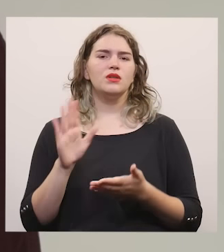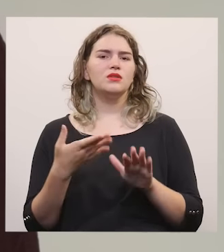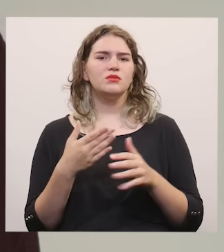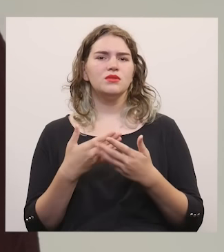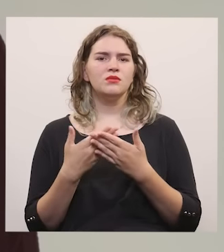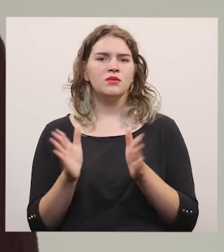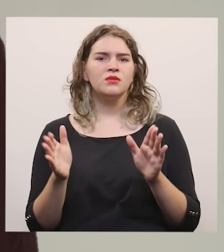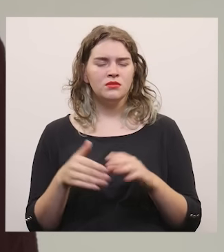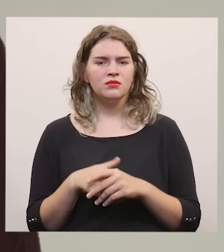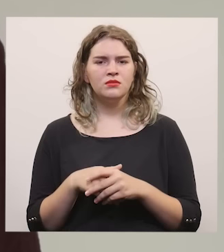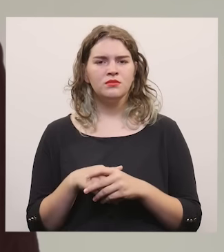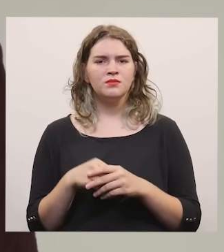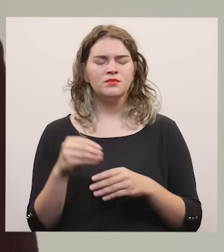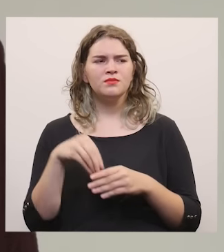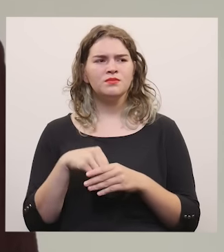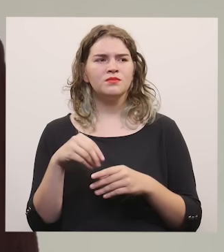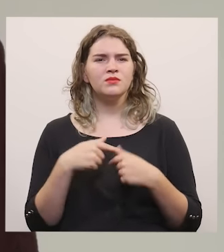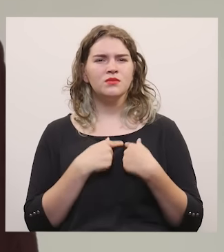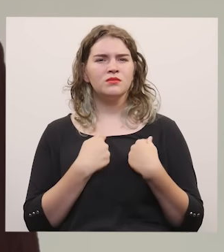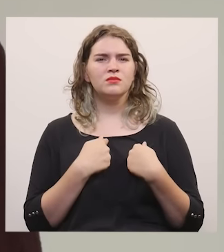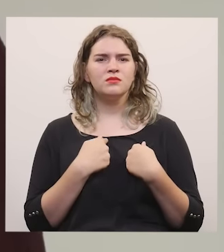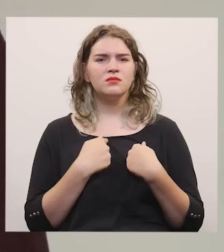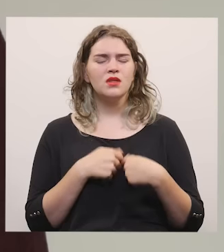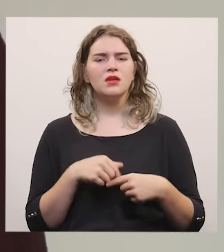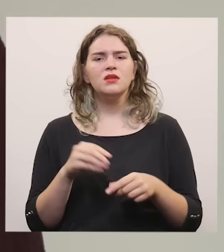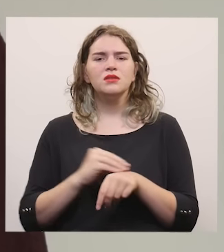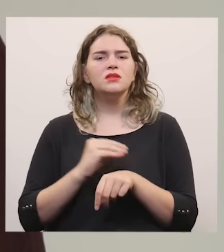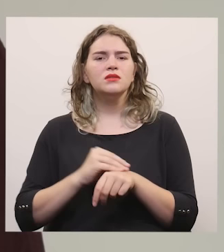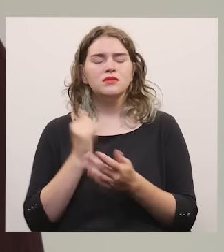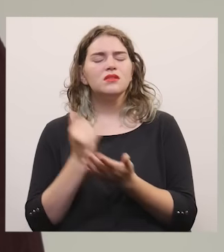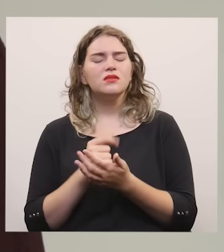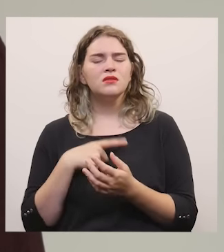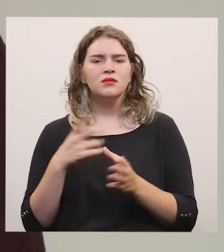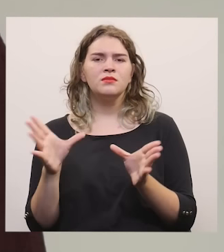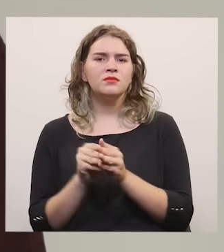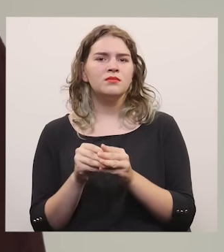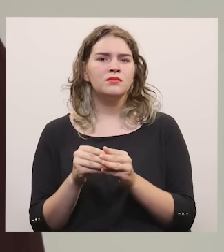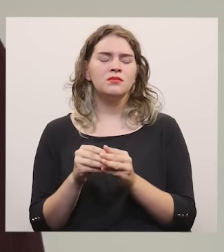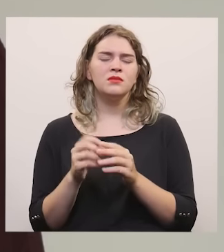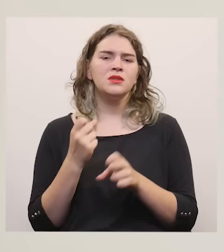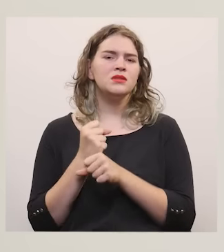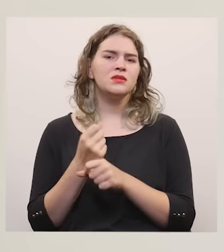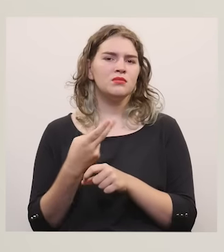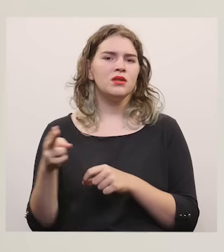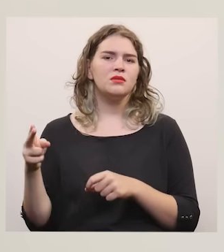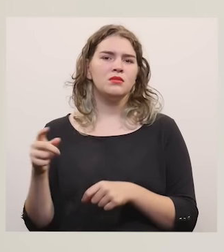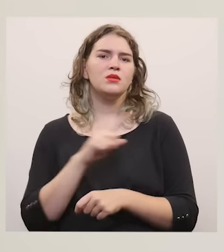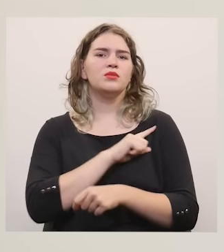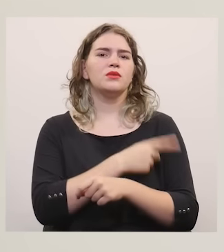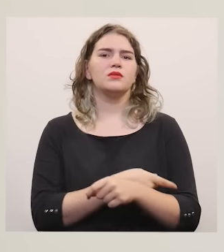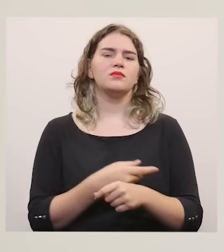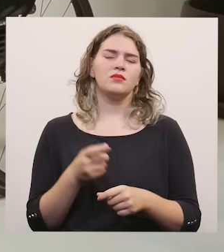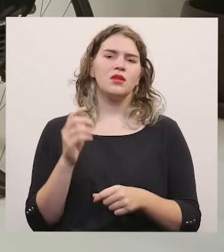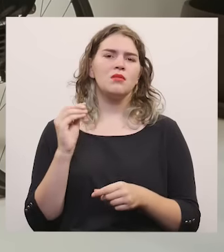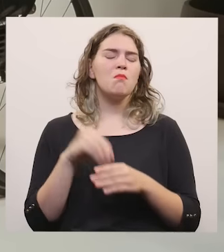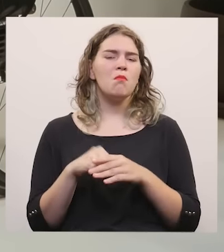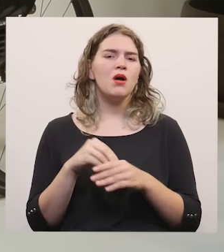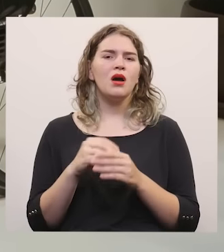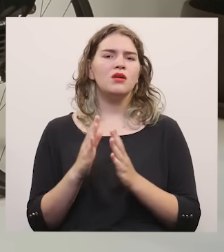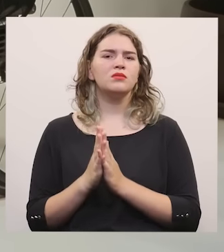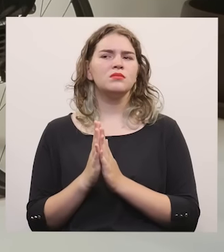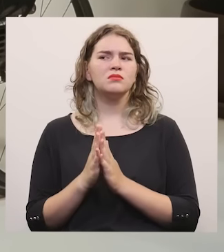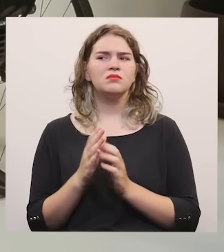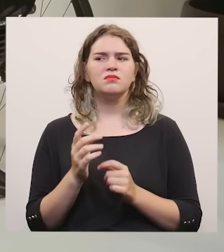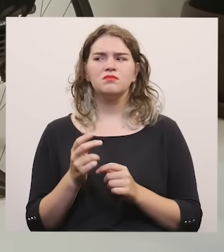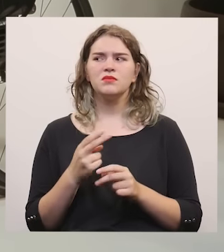început să mi se dezvăluie în suflet, așa, să-L simt cu adevărat că este alături de mine și mă ține puternică. Și te-ai rugat lui Dumnezeu până atunci?